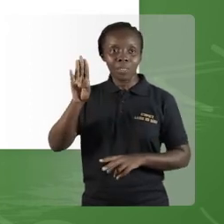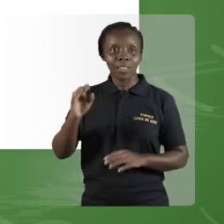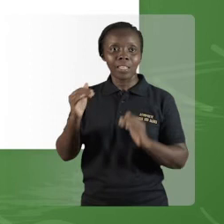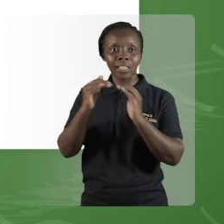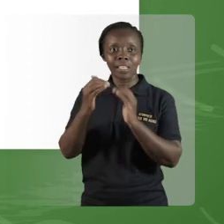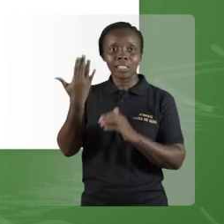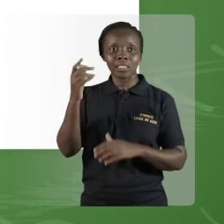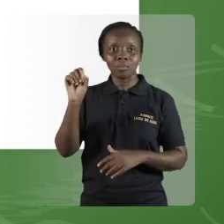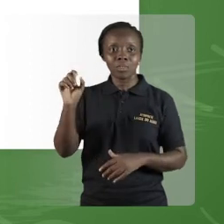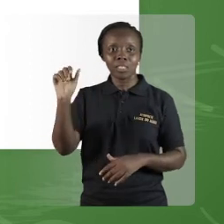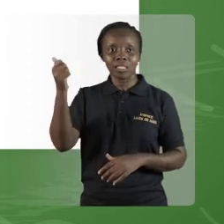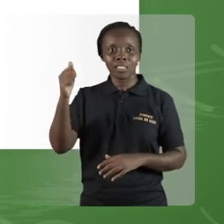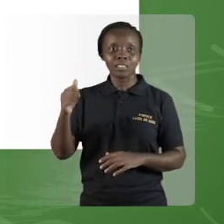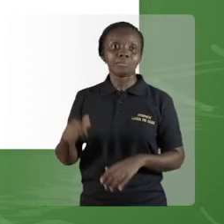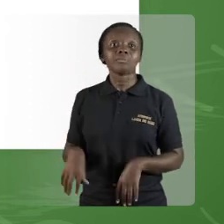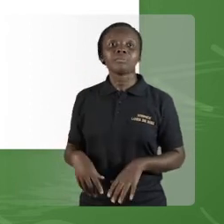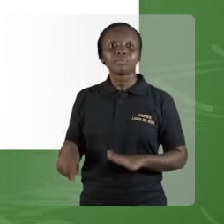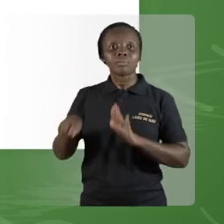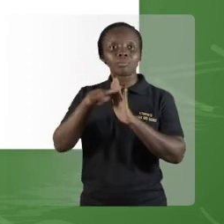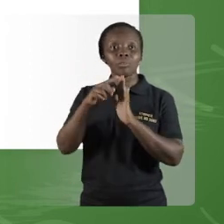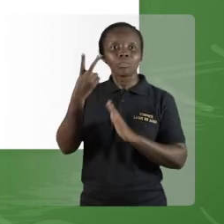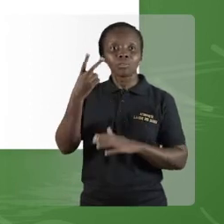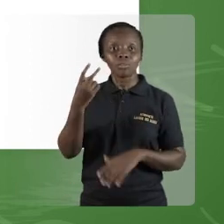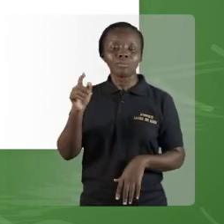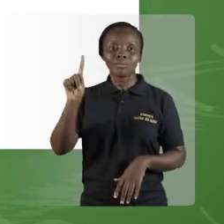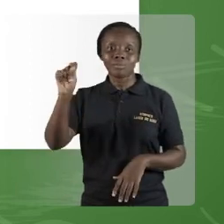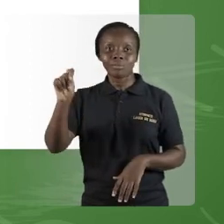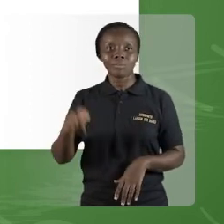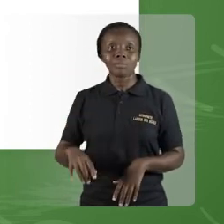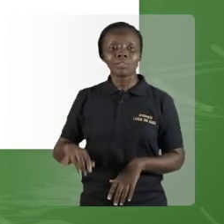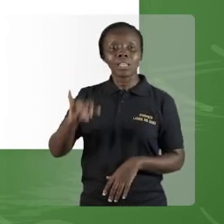et I égale à 5 ampères.